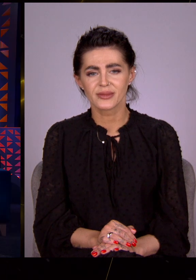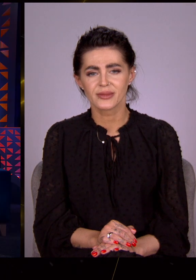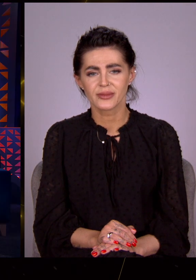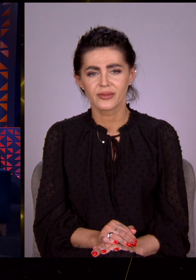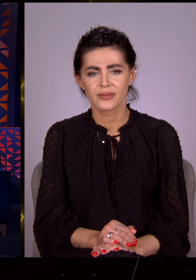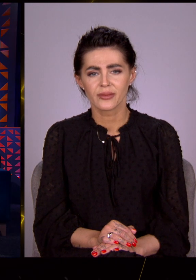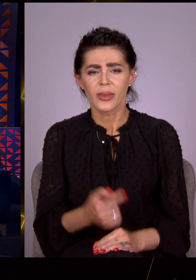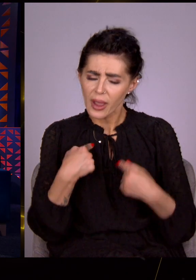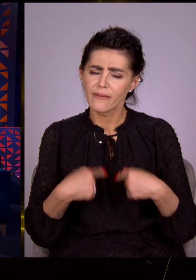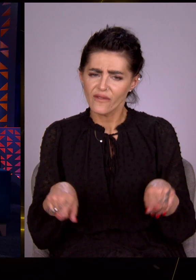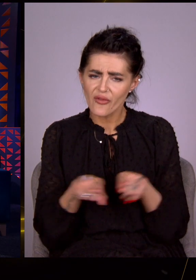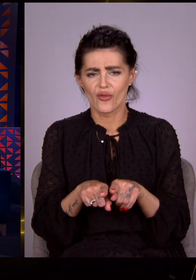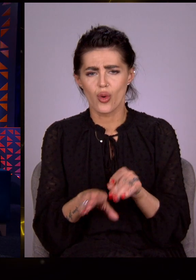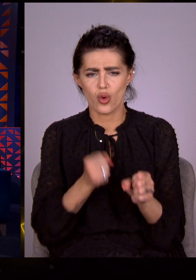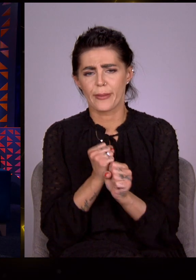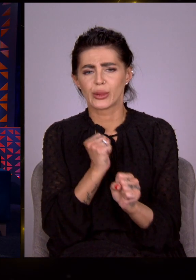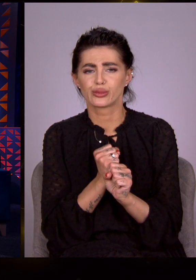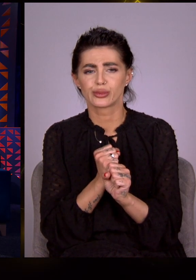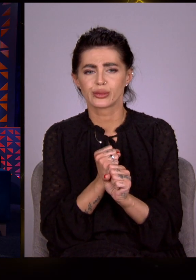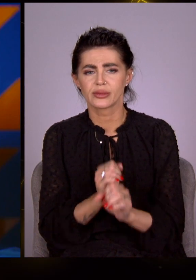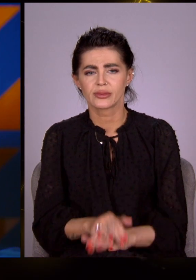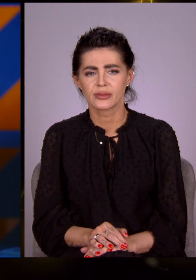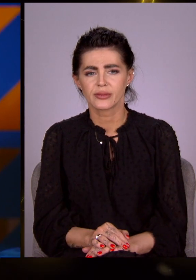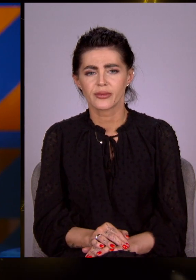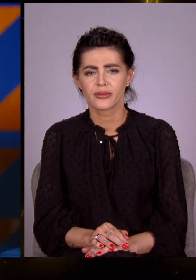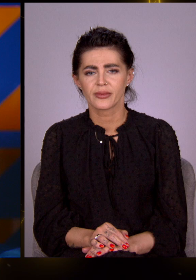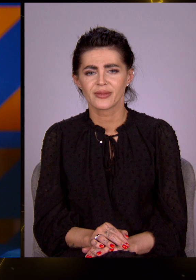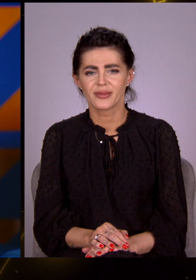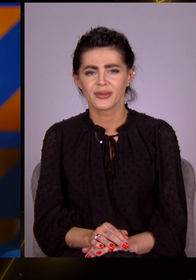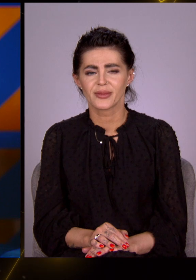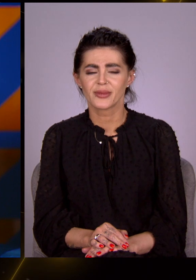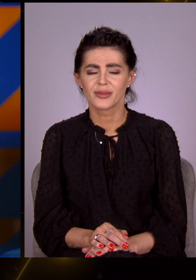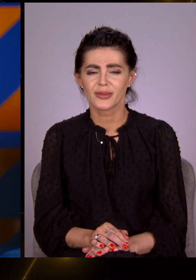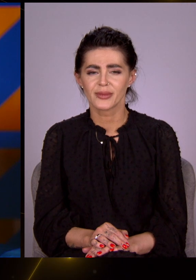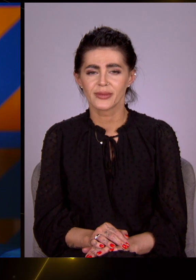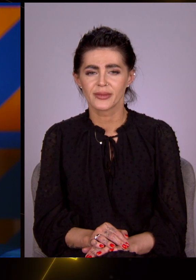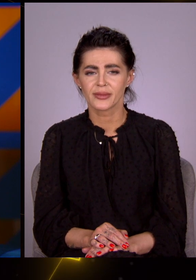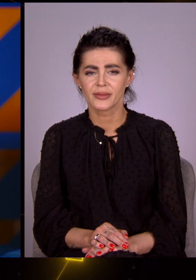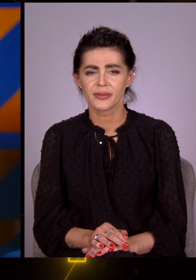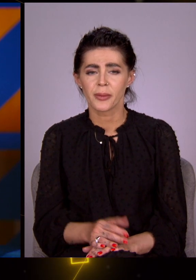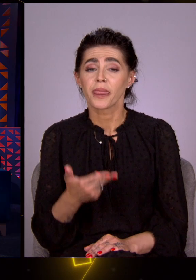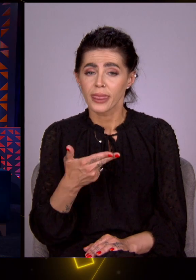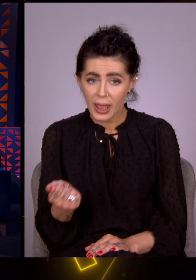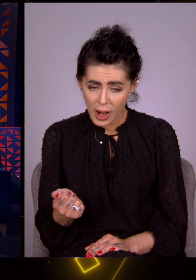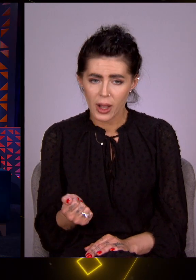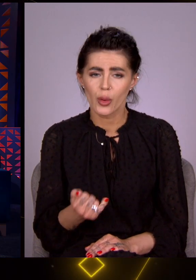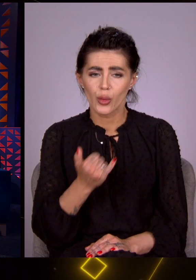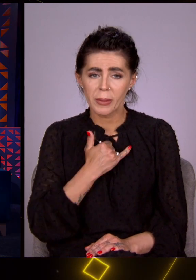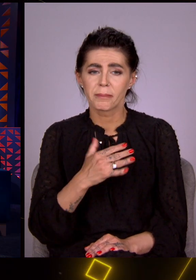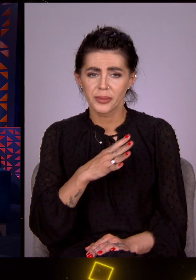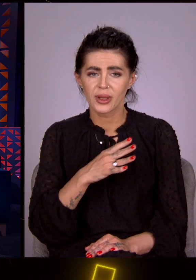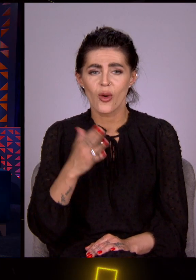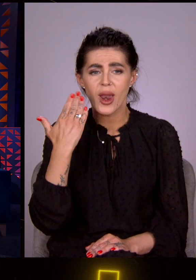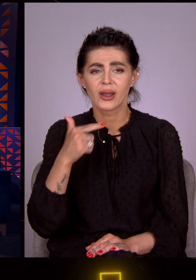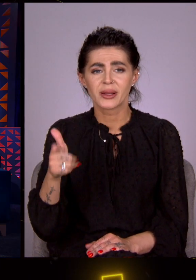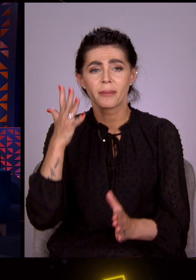Я все рівно роблю. Я все одно їх роблю. Да, в нас було насправді, вона чекала, поки я засну,